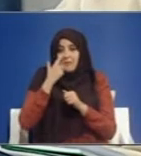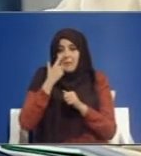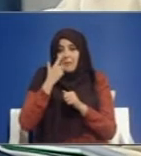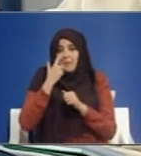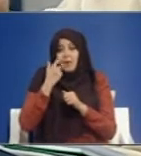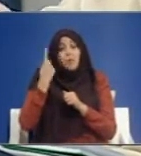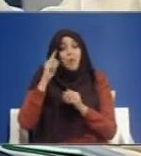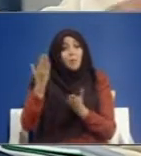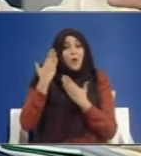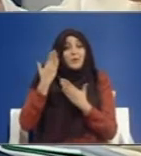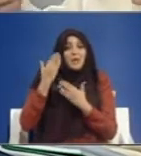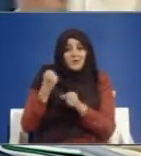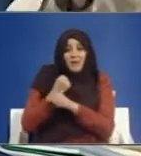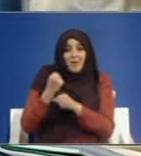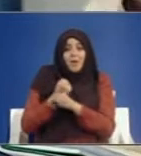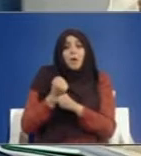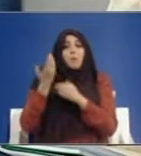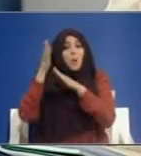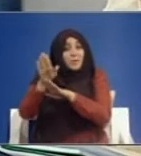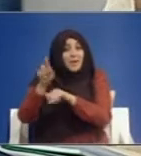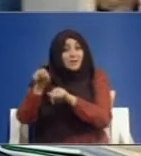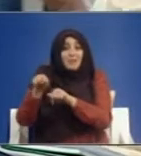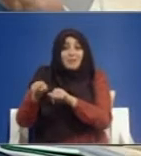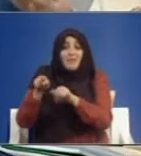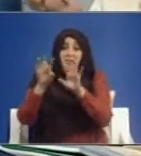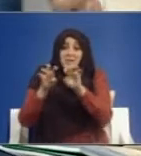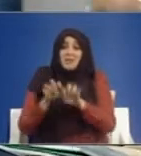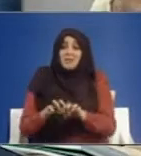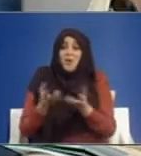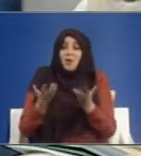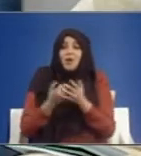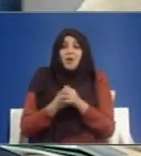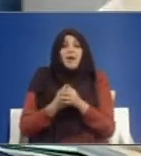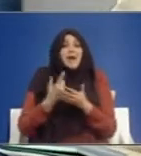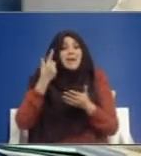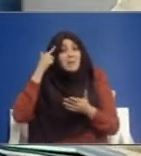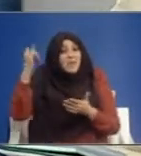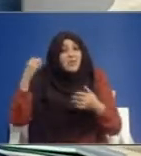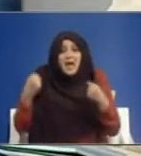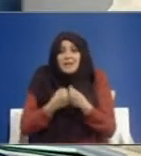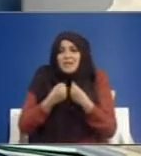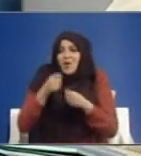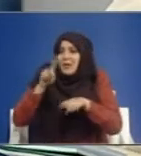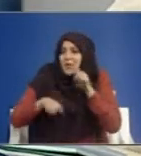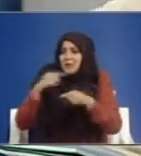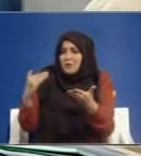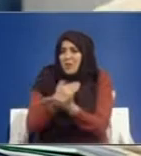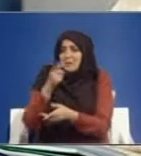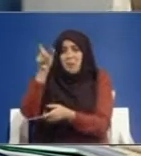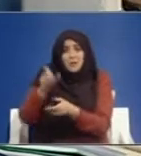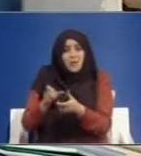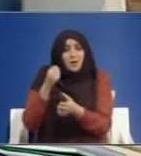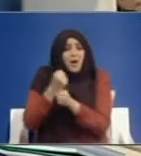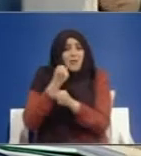نفسها تحمي، يعني الجهة المسؤولة هذه اللي رخصت تحمي نفسها في حالة وقوع مكروه في غياب